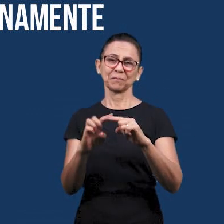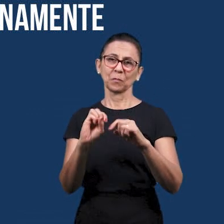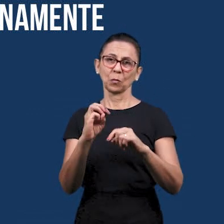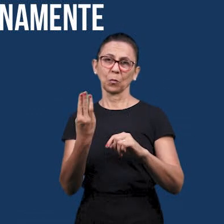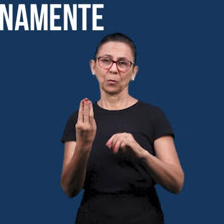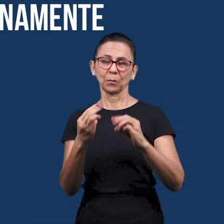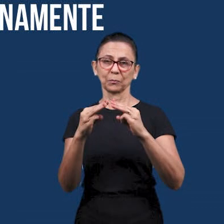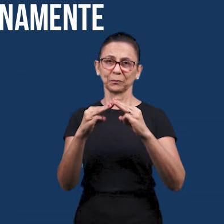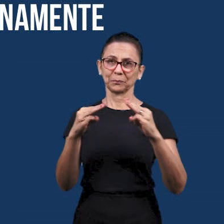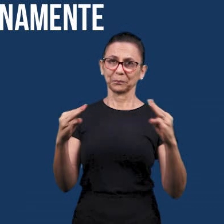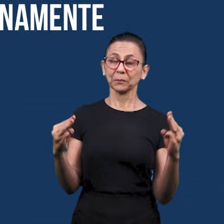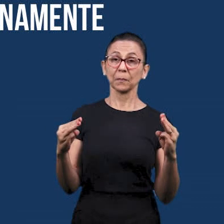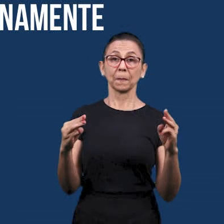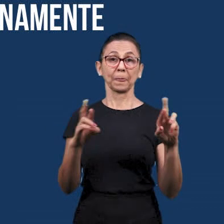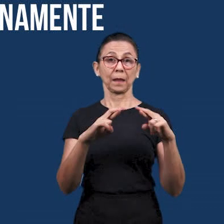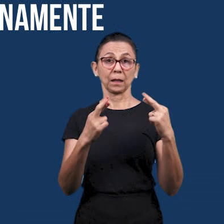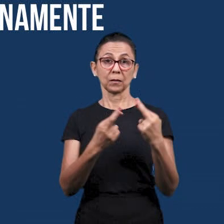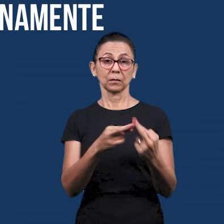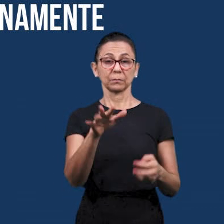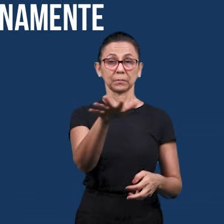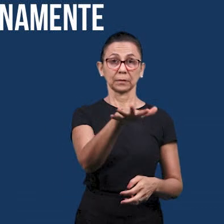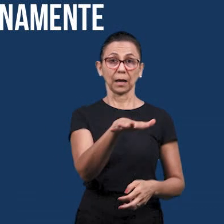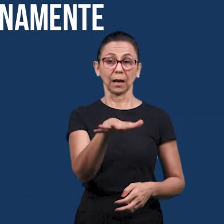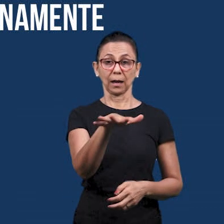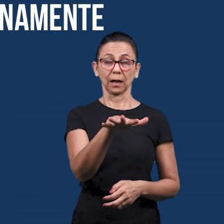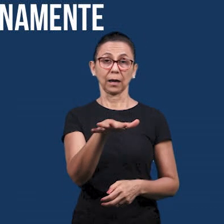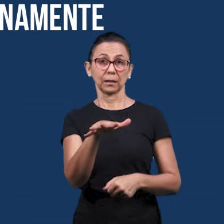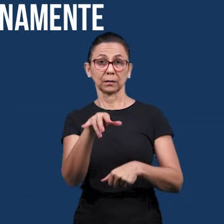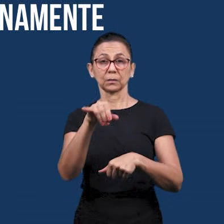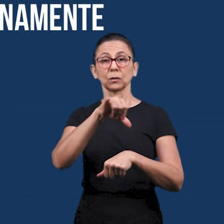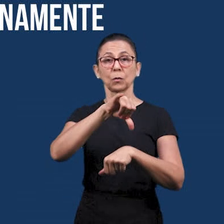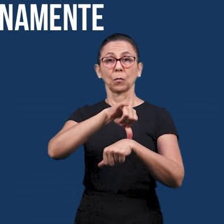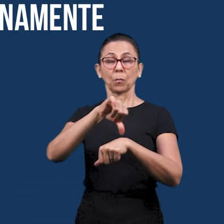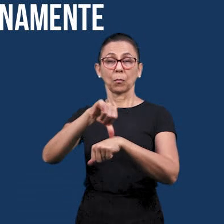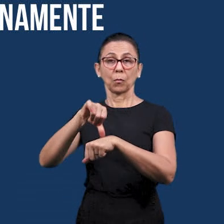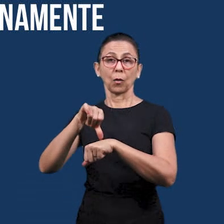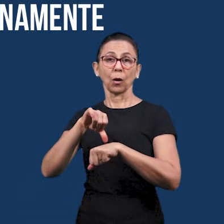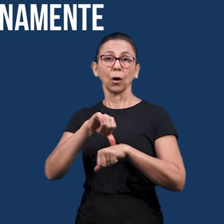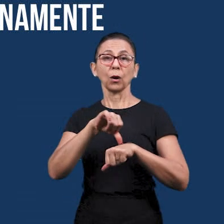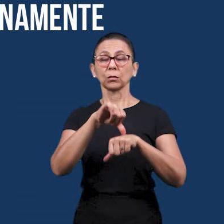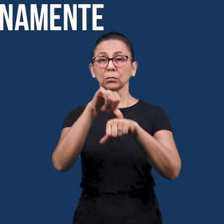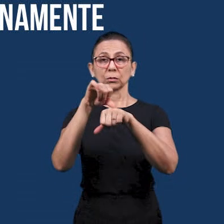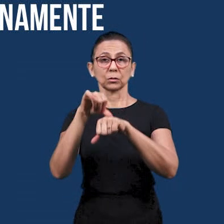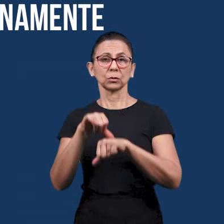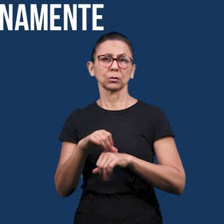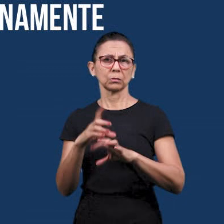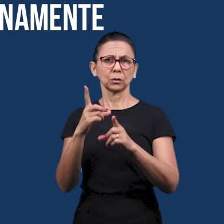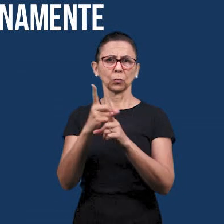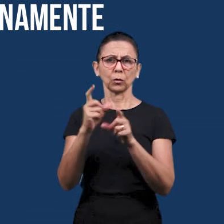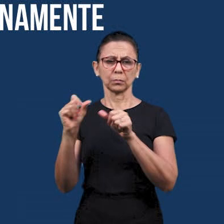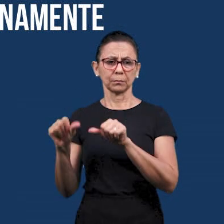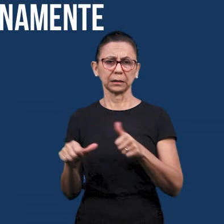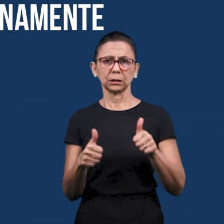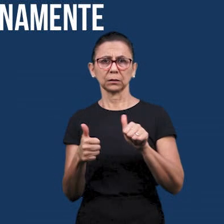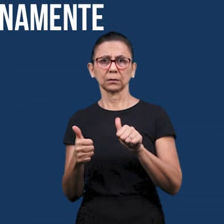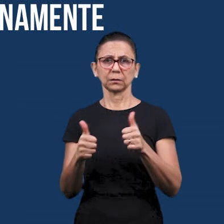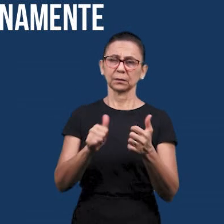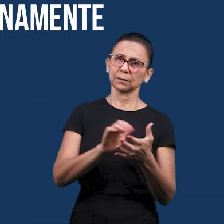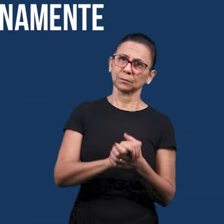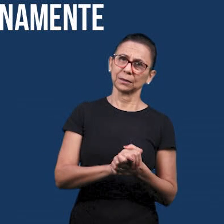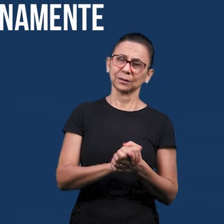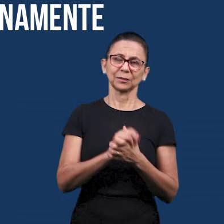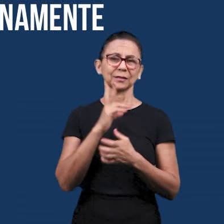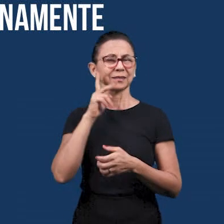в церквях или в Манаимах, на собраниях региональных, или во время